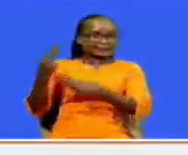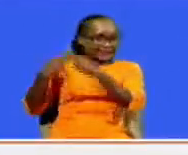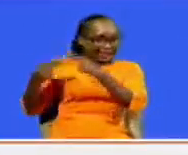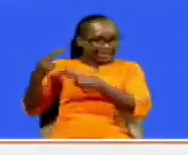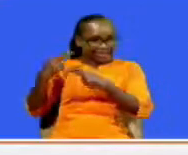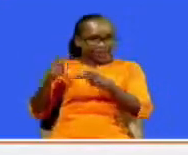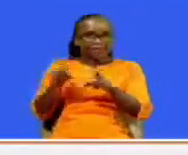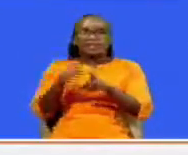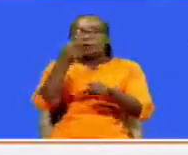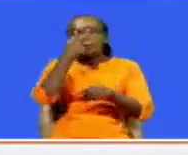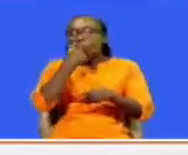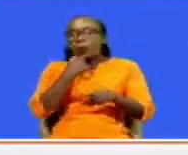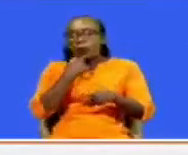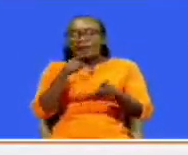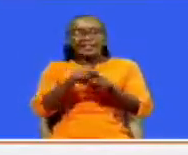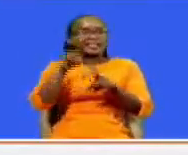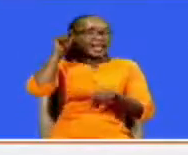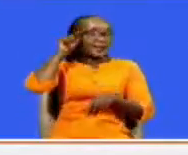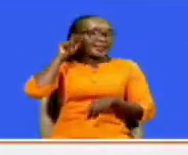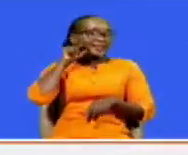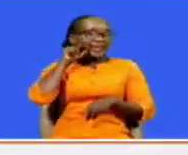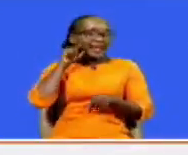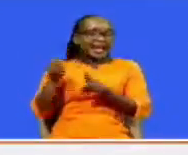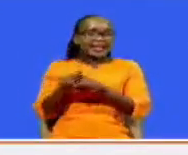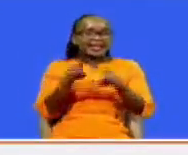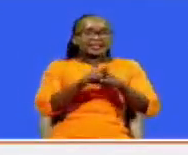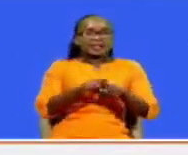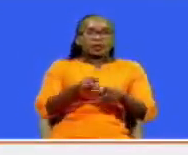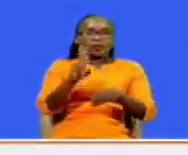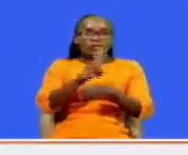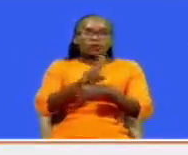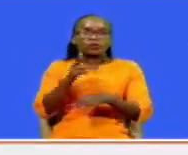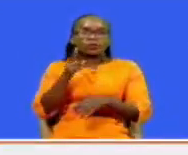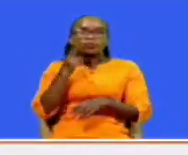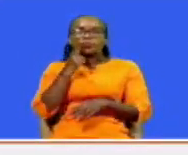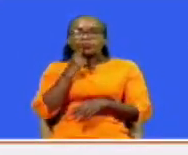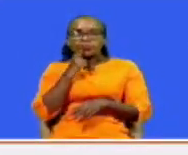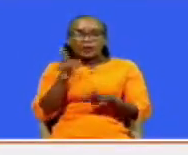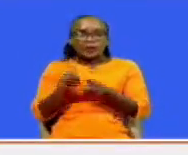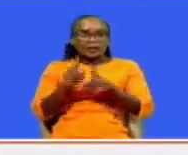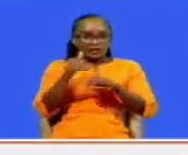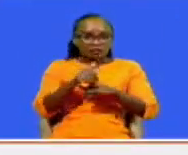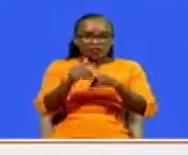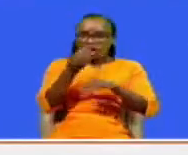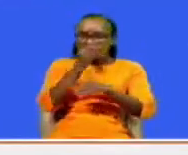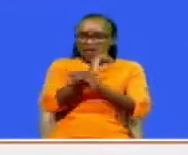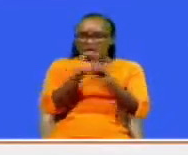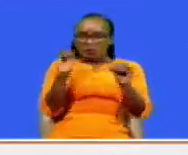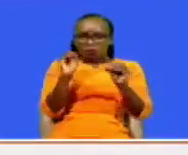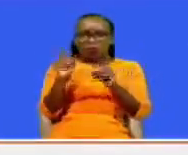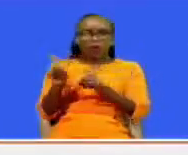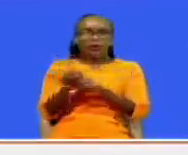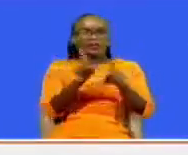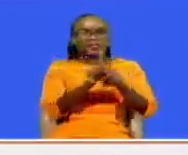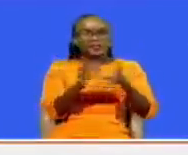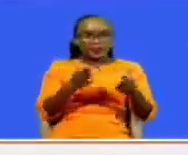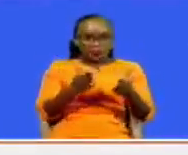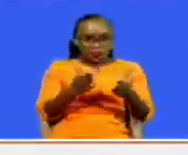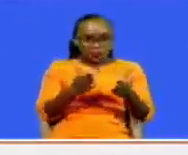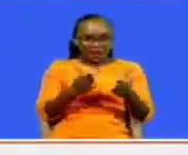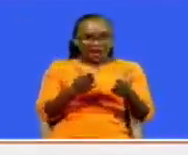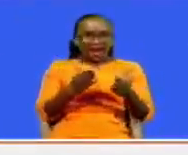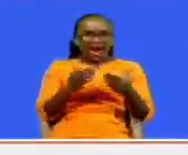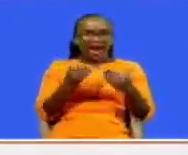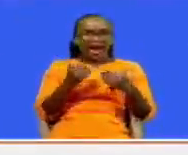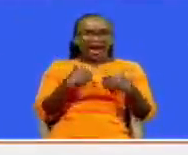wake na hata jinsia. Vile vile uvutaji wa sigara, kutozingatia lishe bora, kuongeza uzani kupita kiasi